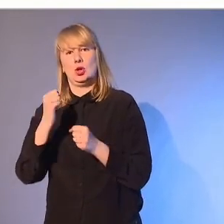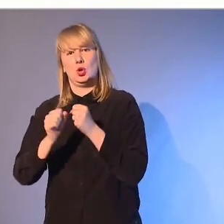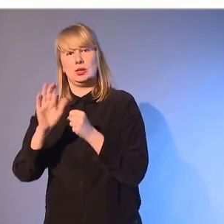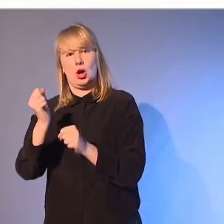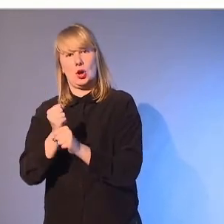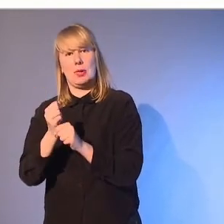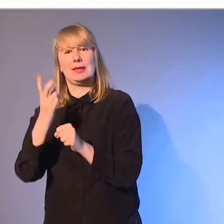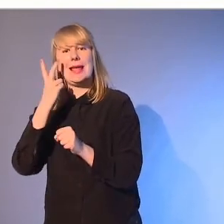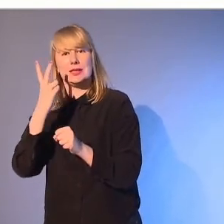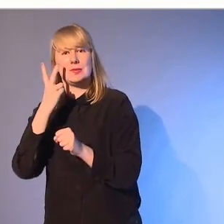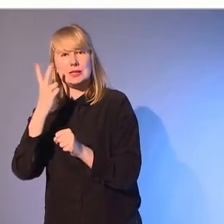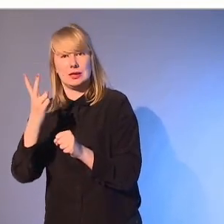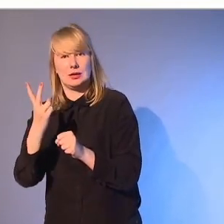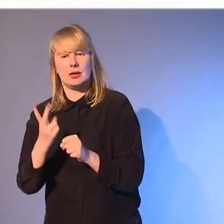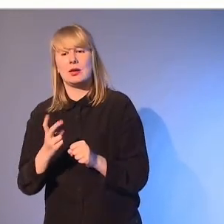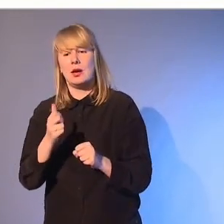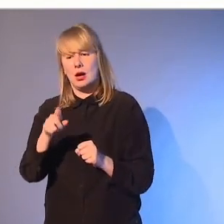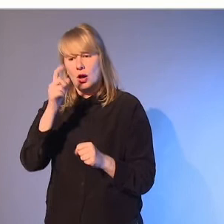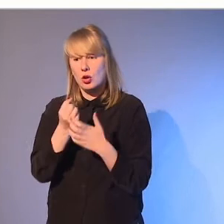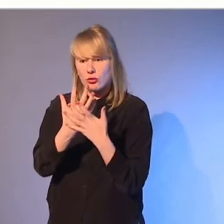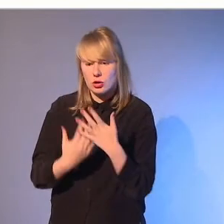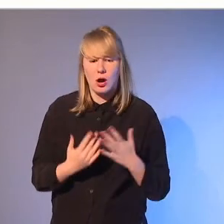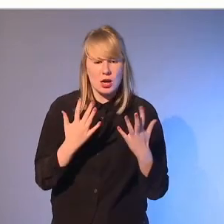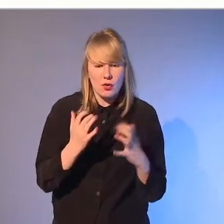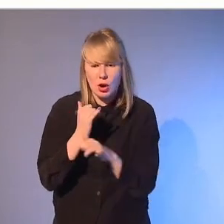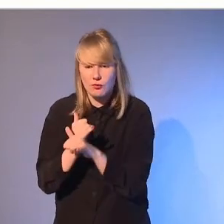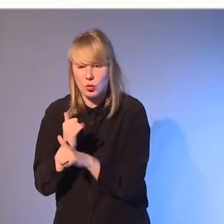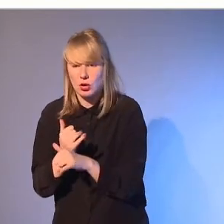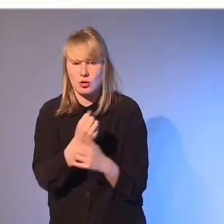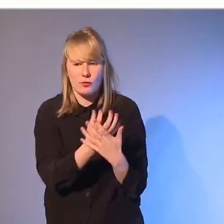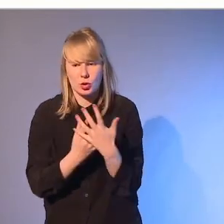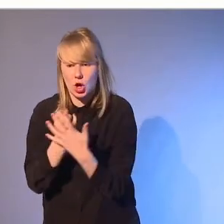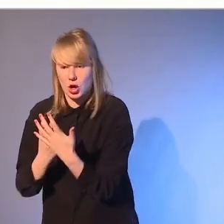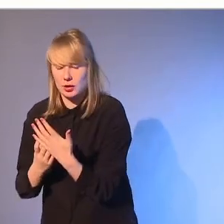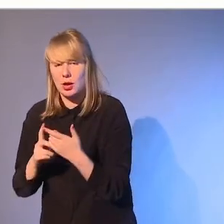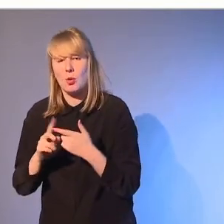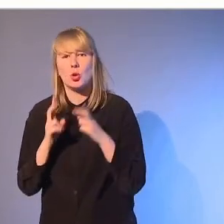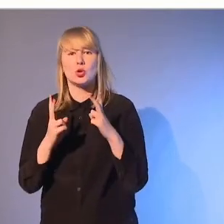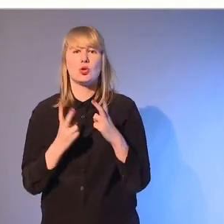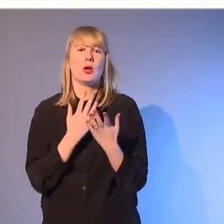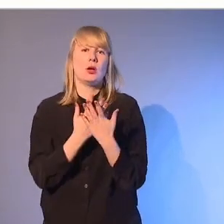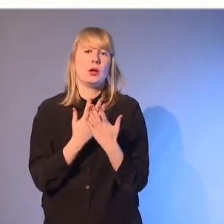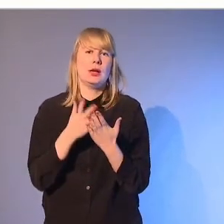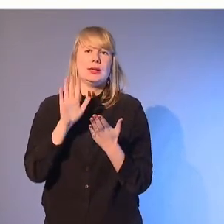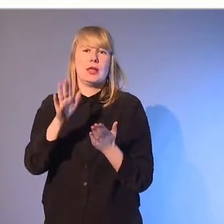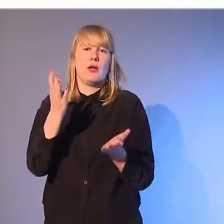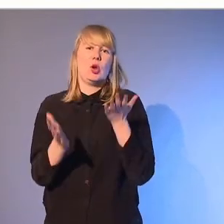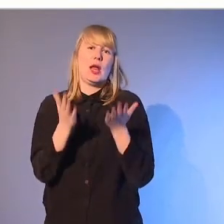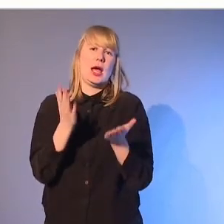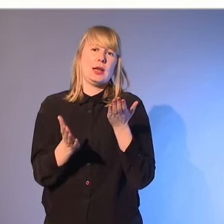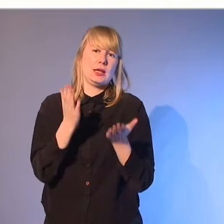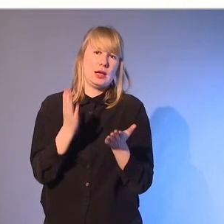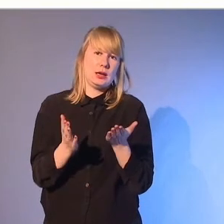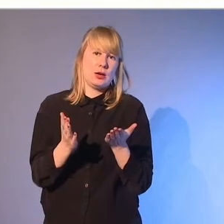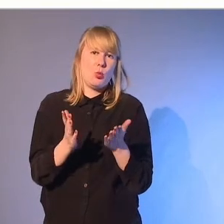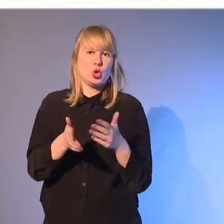hensiktsmessig måte, kunne forklare hva og hvordan, men også kunne redegjøre for sine vurderinger